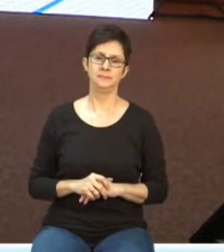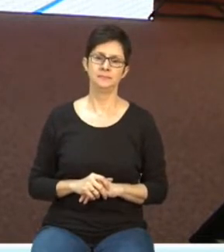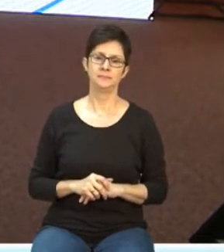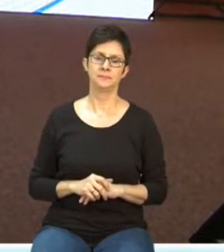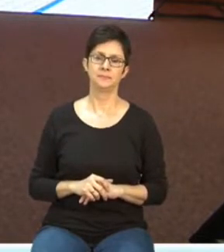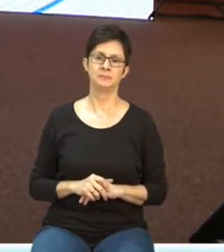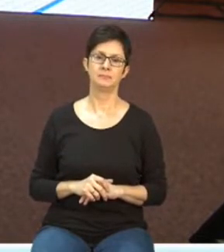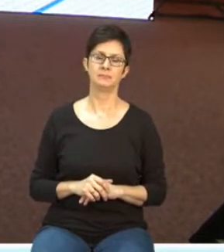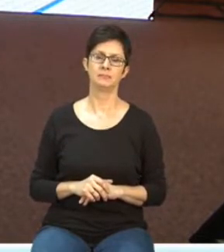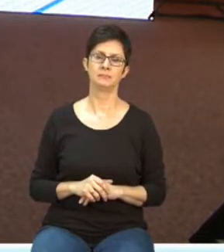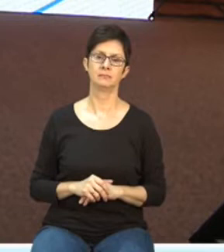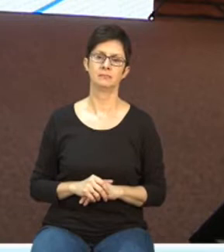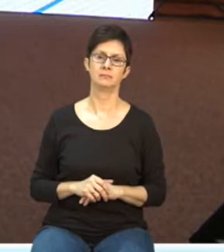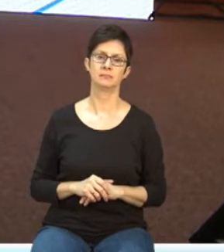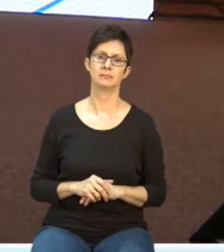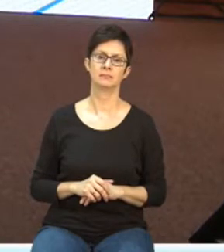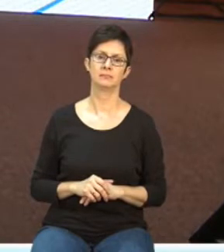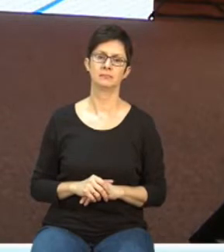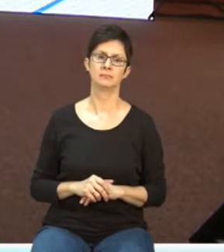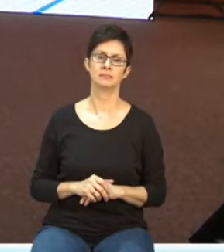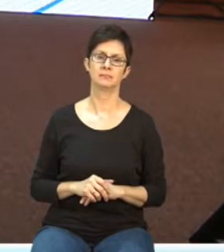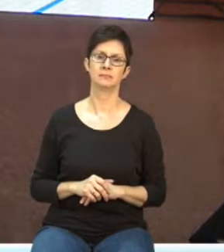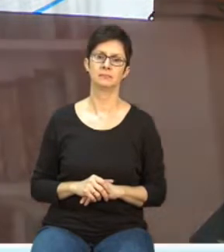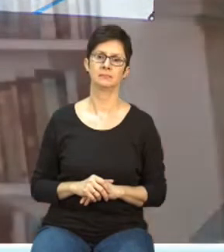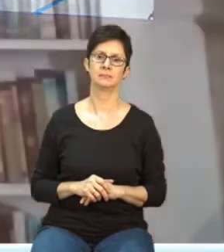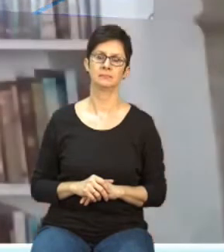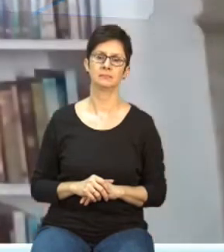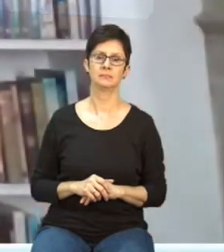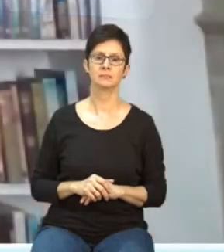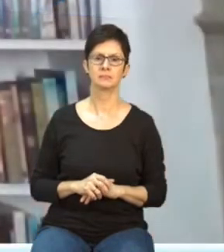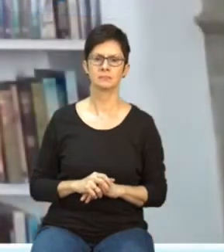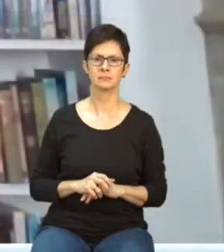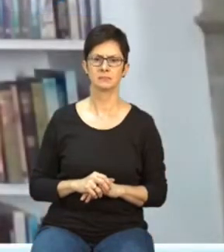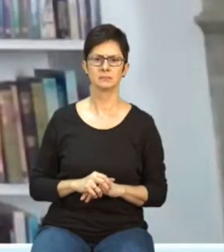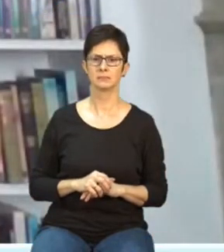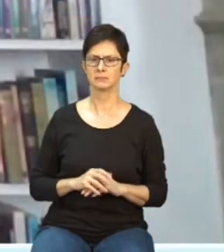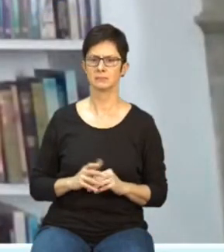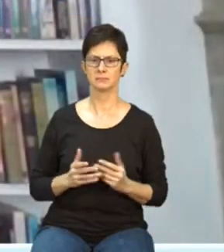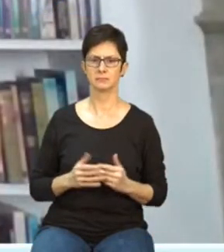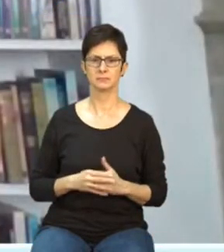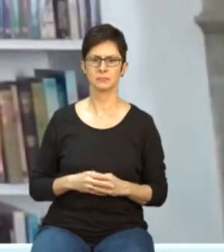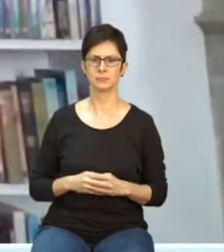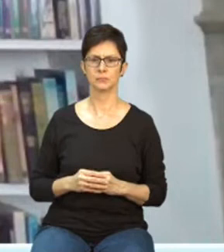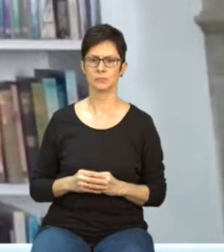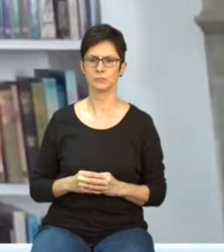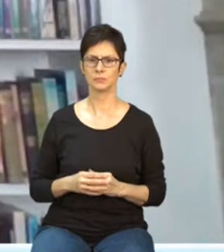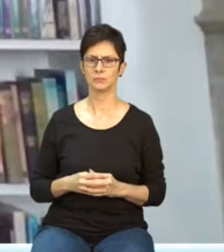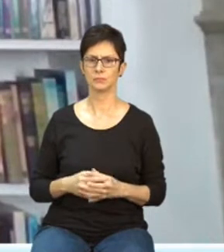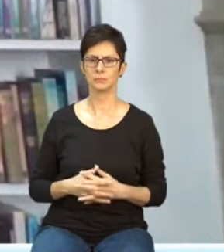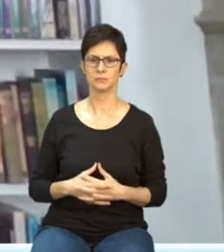a ja geniuszami jeżeli nie słychać bo